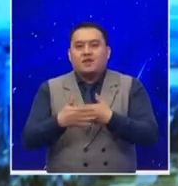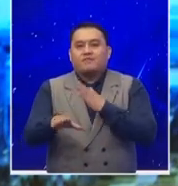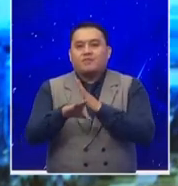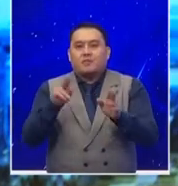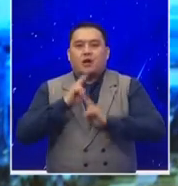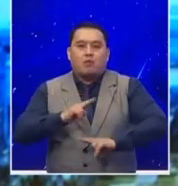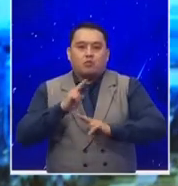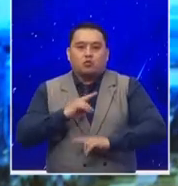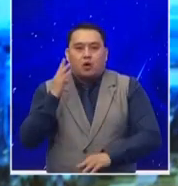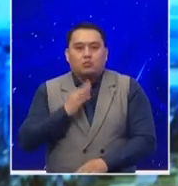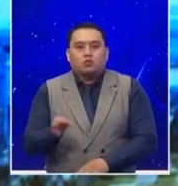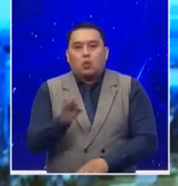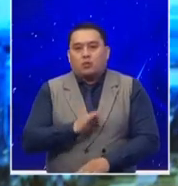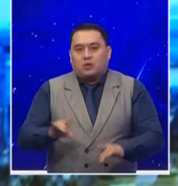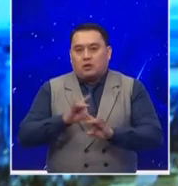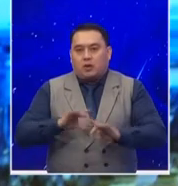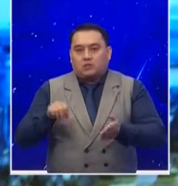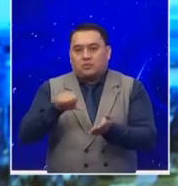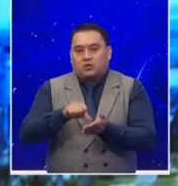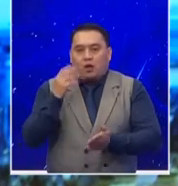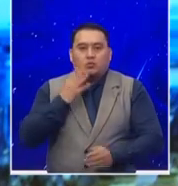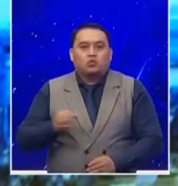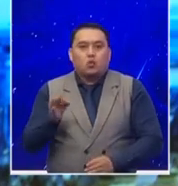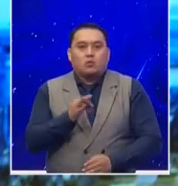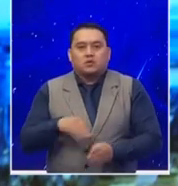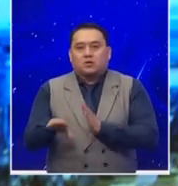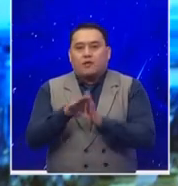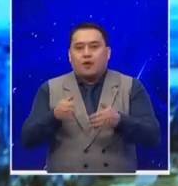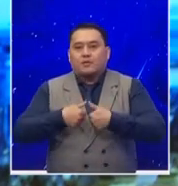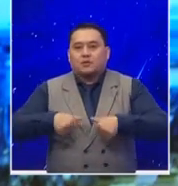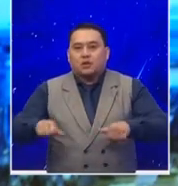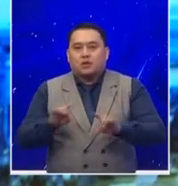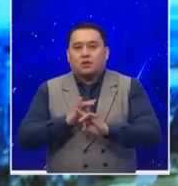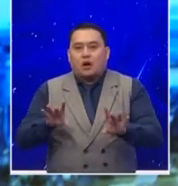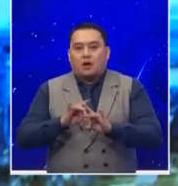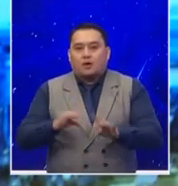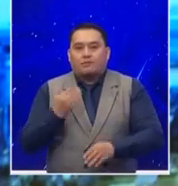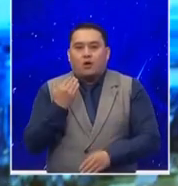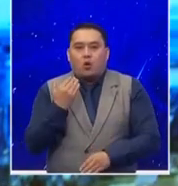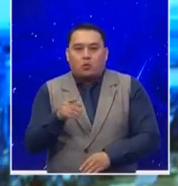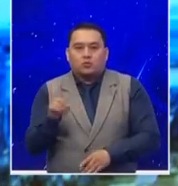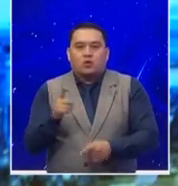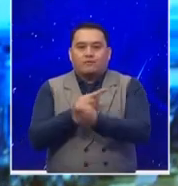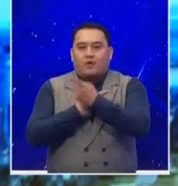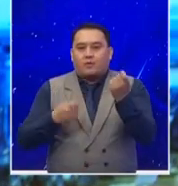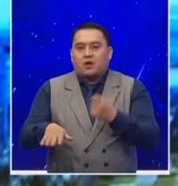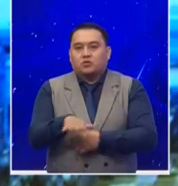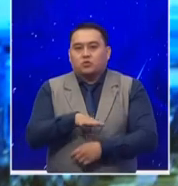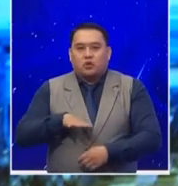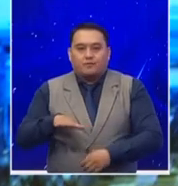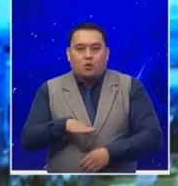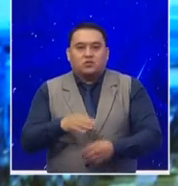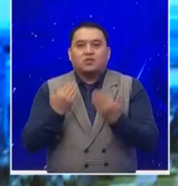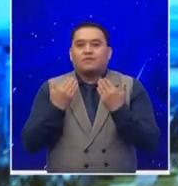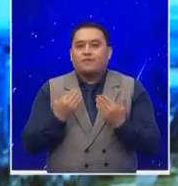работе в Алматинской области рассказал представитель Алматинской областной избирательной комиссии Кахарман Жаксылык на информационной площадке ЖТСУ